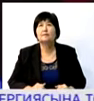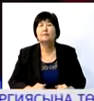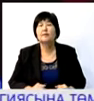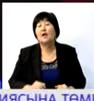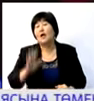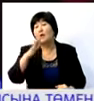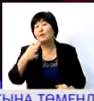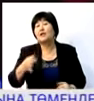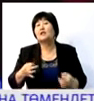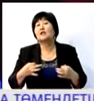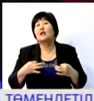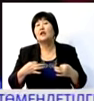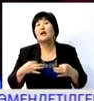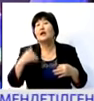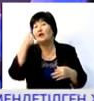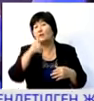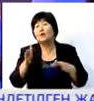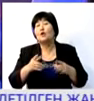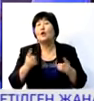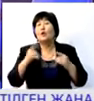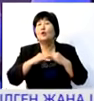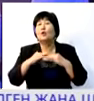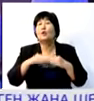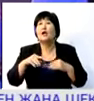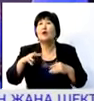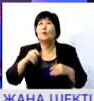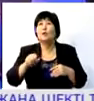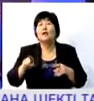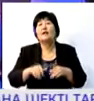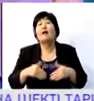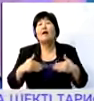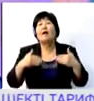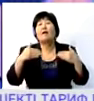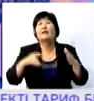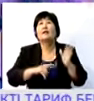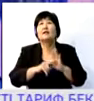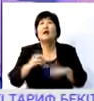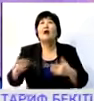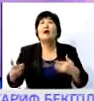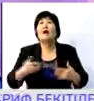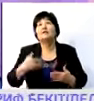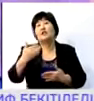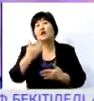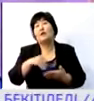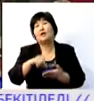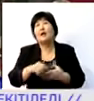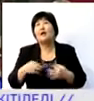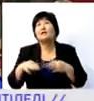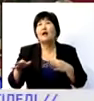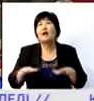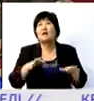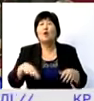5 жылдық белесті артқа тастаған Ұлы Дала мұрагерлері өнер көшінде де ілгері екендіктерін дәлелдеп концерттік бағдарлама қойды. Салтанатты